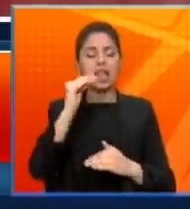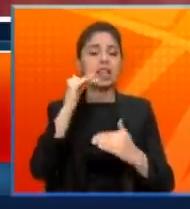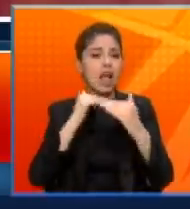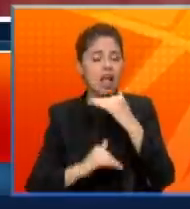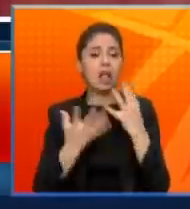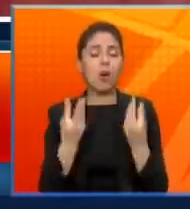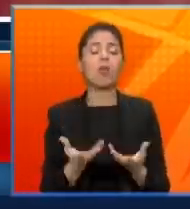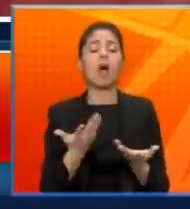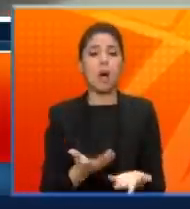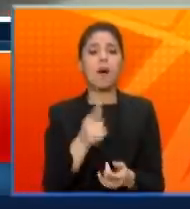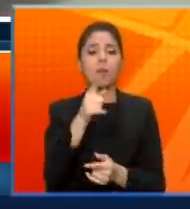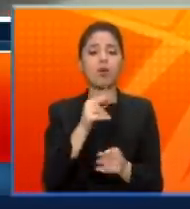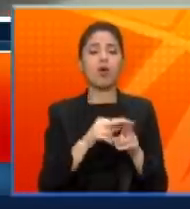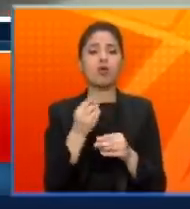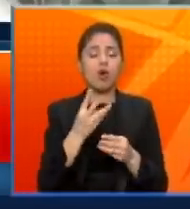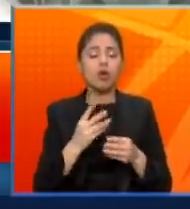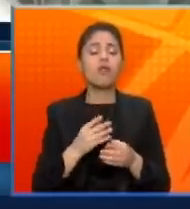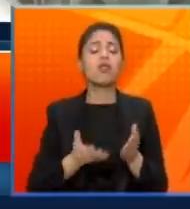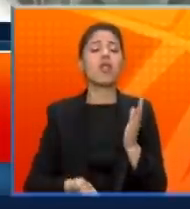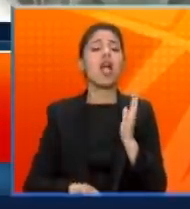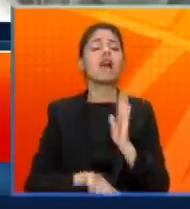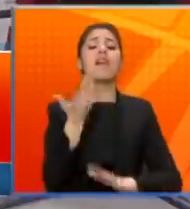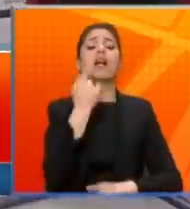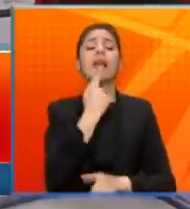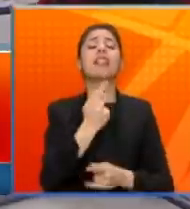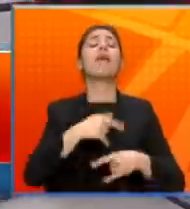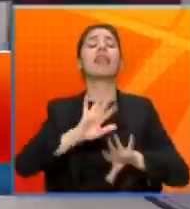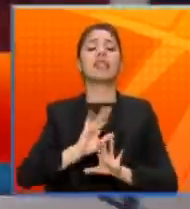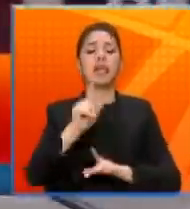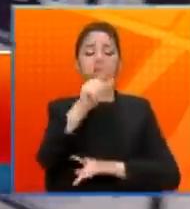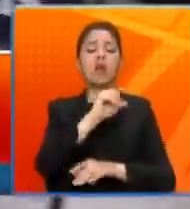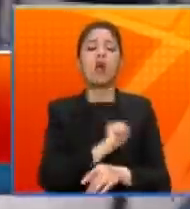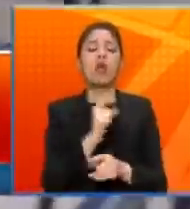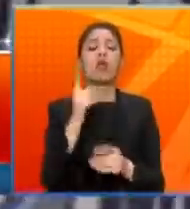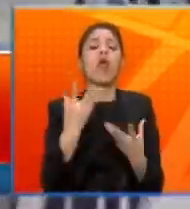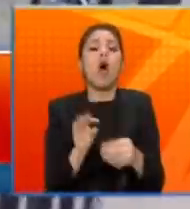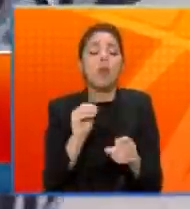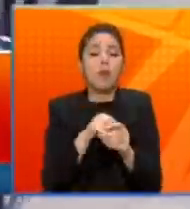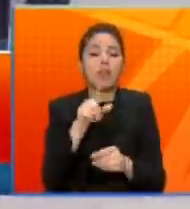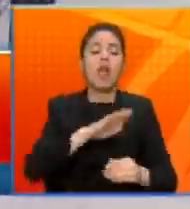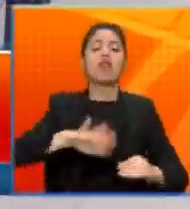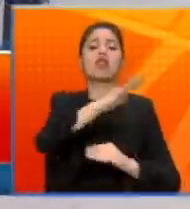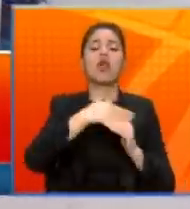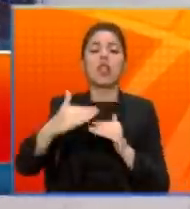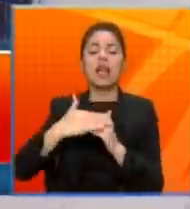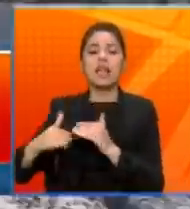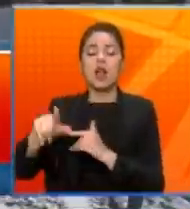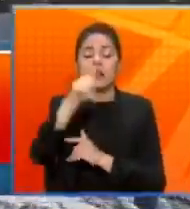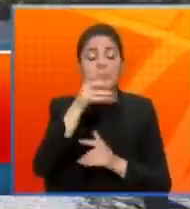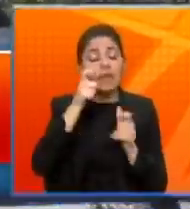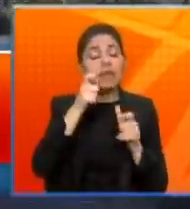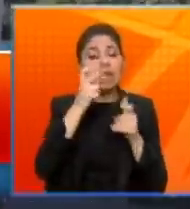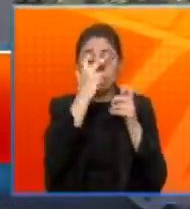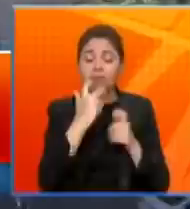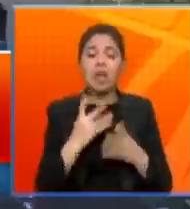bu mikroorganizmanın ortadan kalkması anlamına gelmiyor. Korkulanın olmaması için de sosyal izolasyona sıkı sıkıya